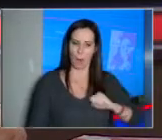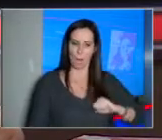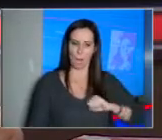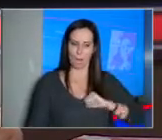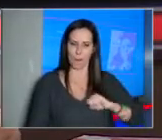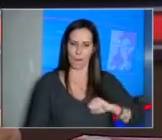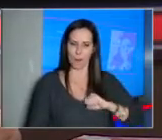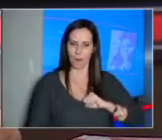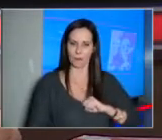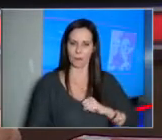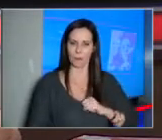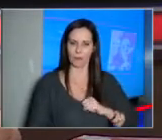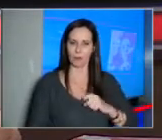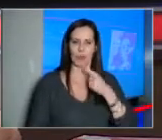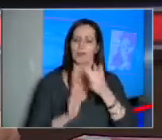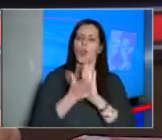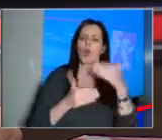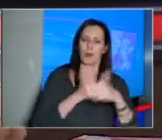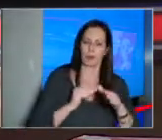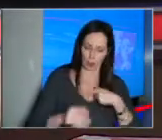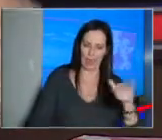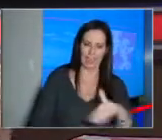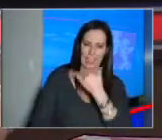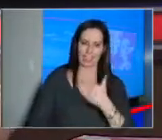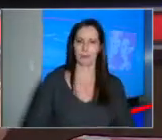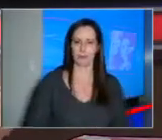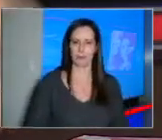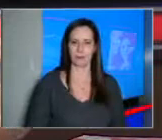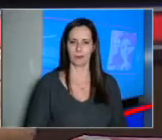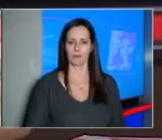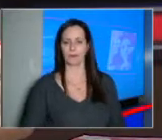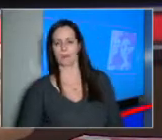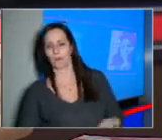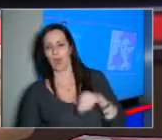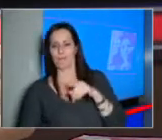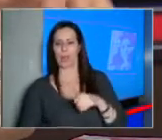אתה ברדקיסטי. אז אמר לי, no, no, it's all finished, no, you can. כנסי, נגמר האפרטייד. נגמר. ואת